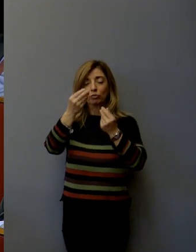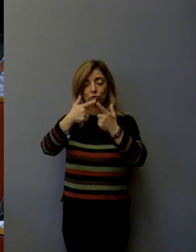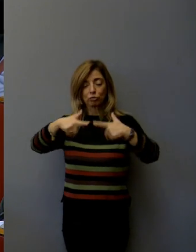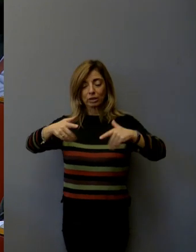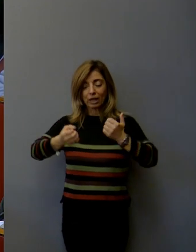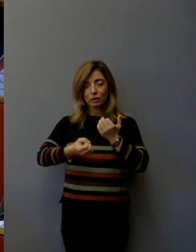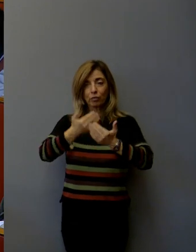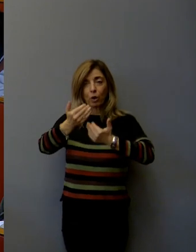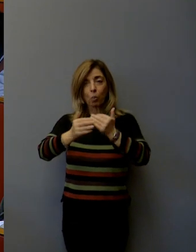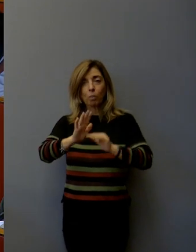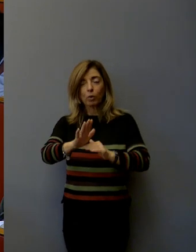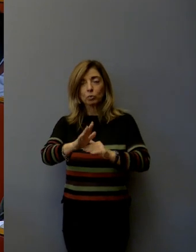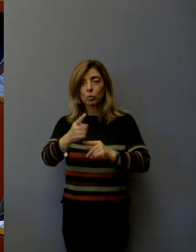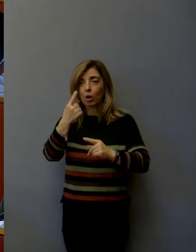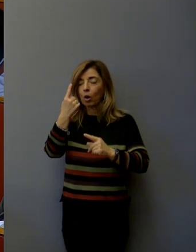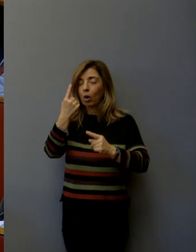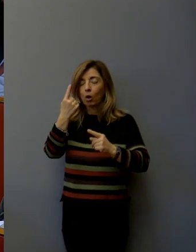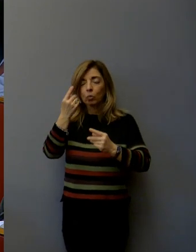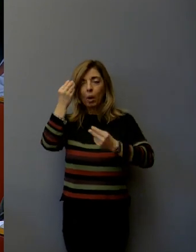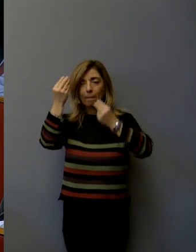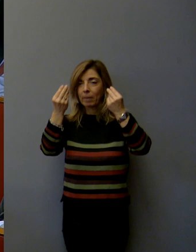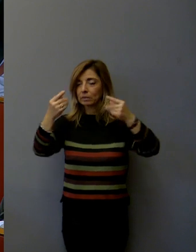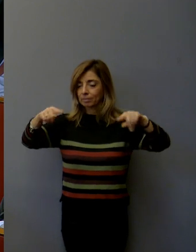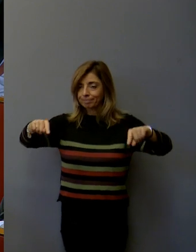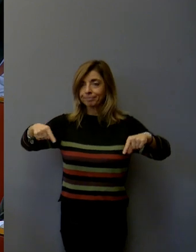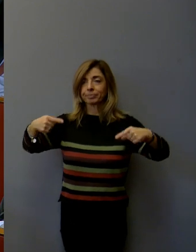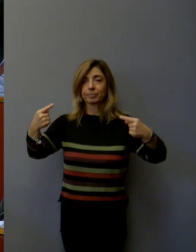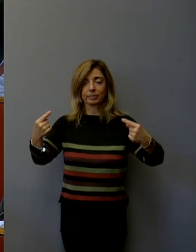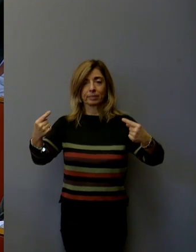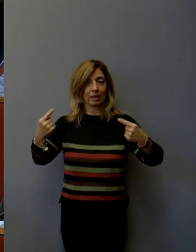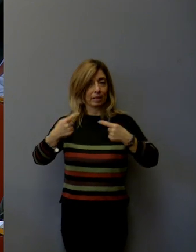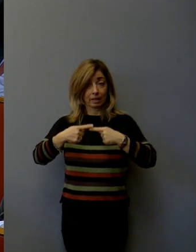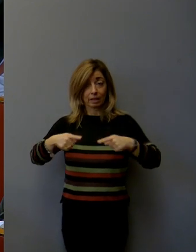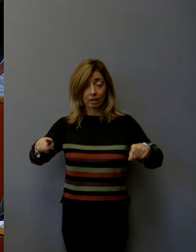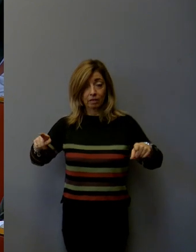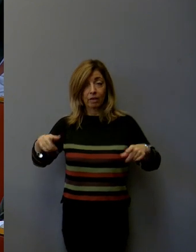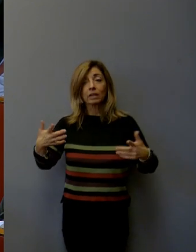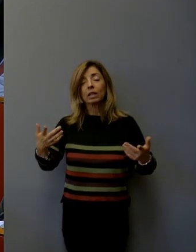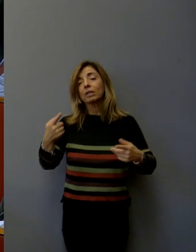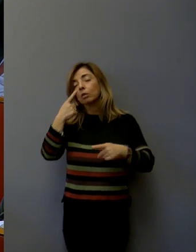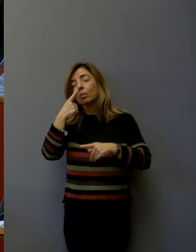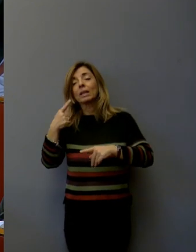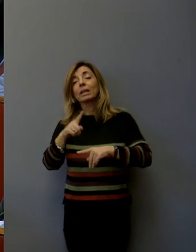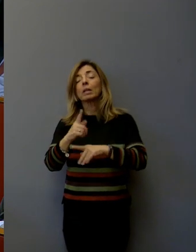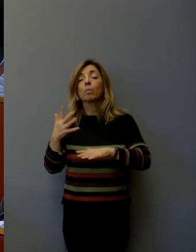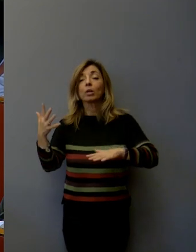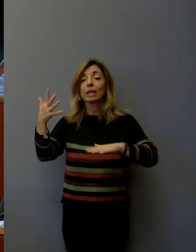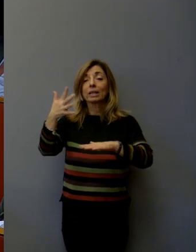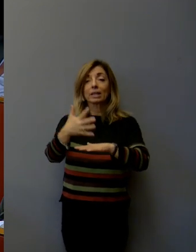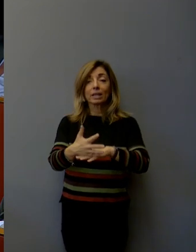non solo di che cosa ha una città ma di che tipo di intervento e di azione ha l'amministratore